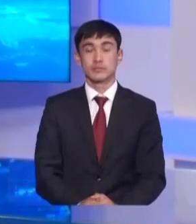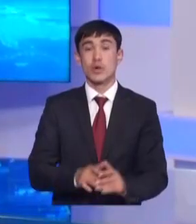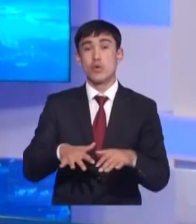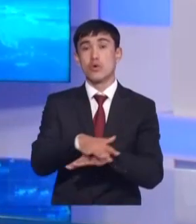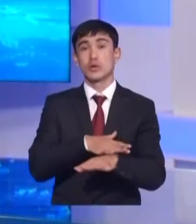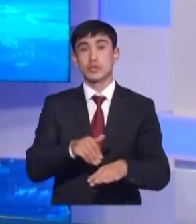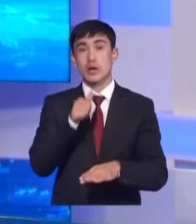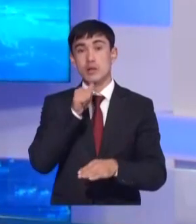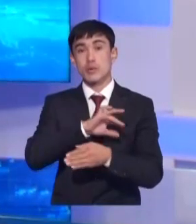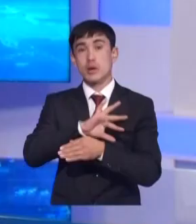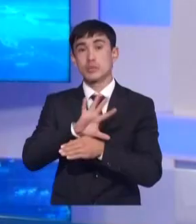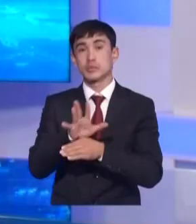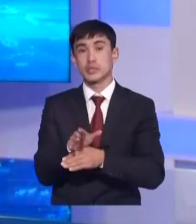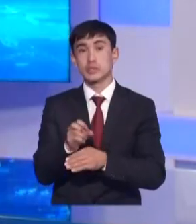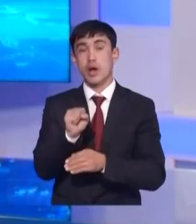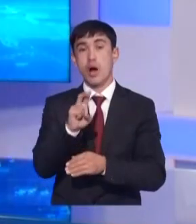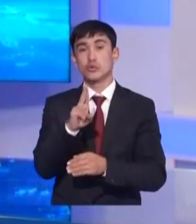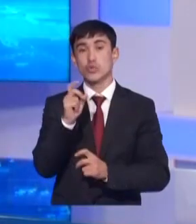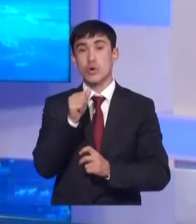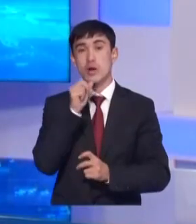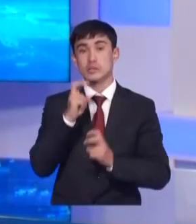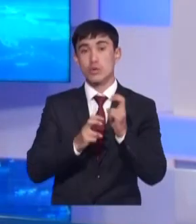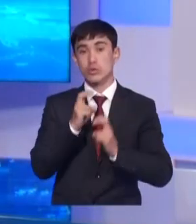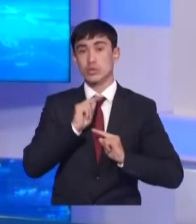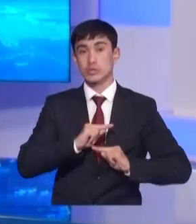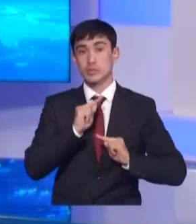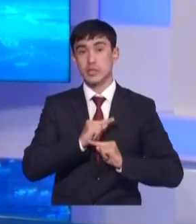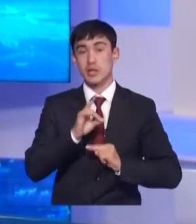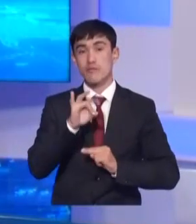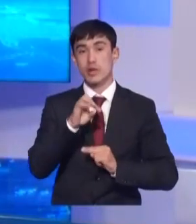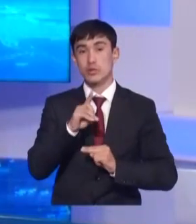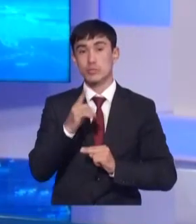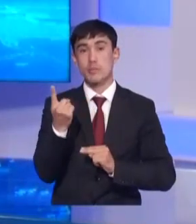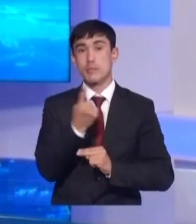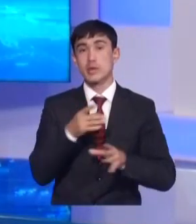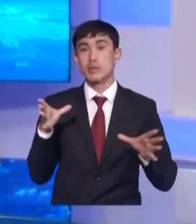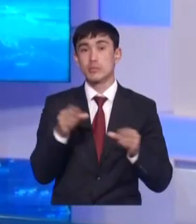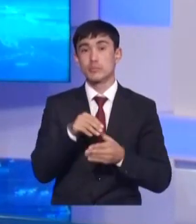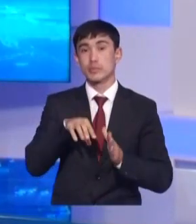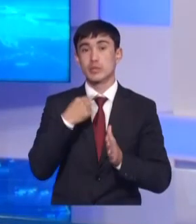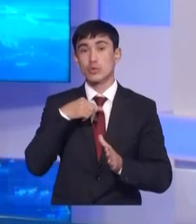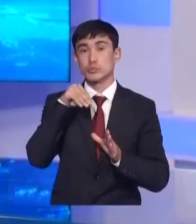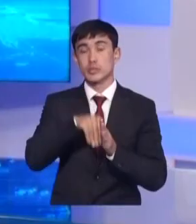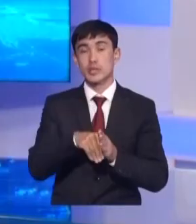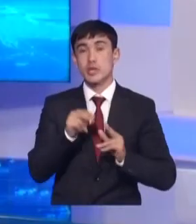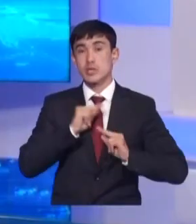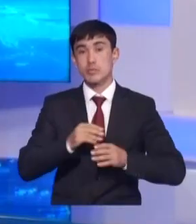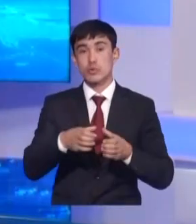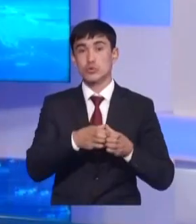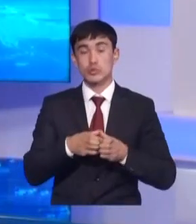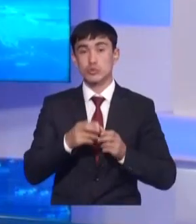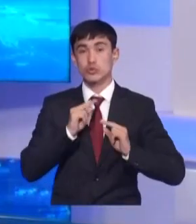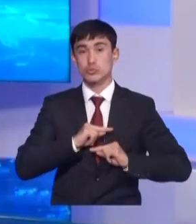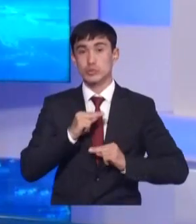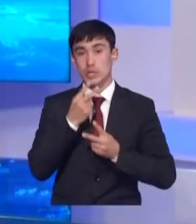Өңірді қантпен қамтамасыз ететін Ақсу қант зауытының қызметкерлері де референдумда бір кісі дей дауыс берді. Еңбек ұжымы қауырт